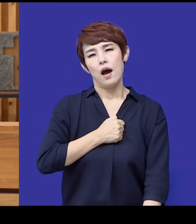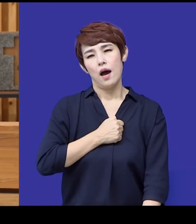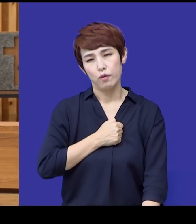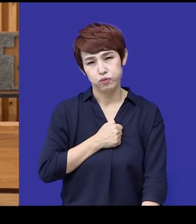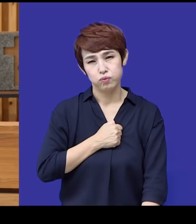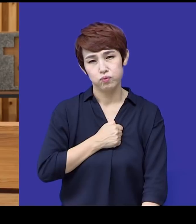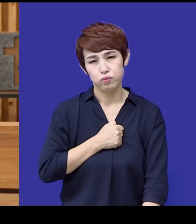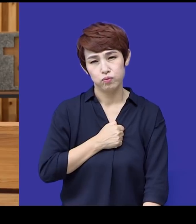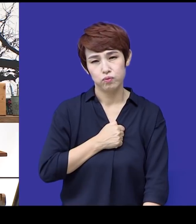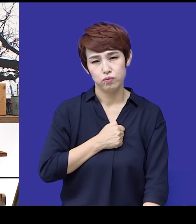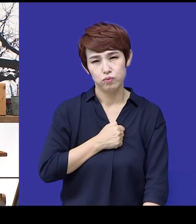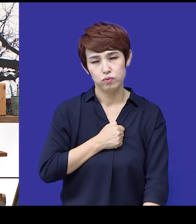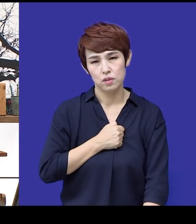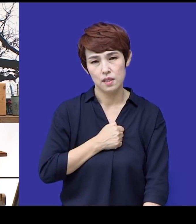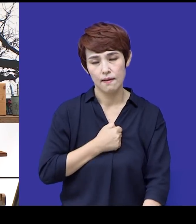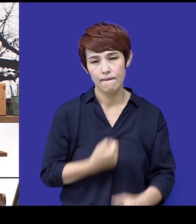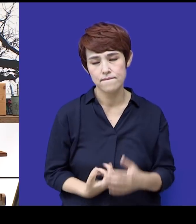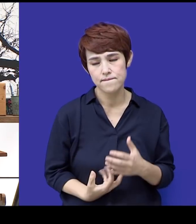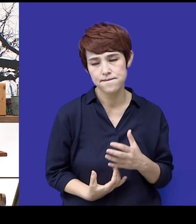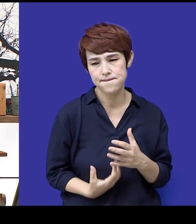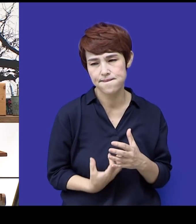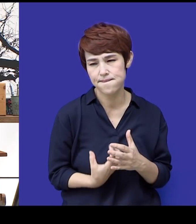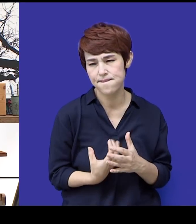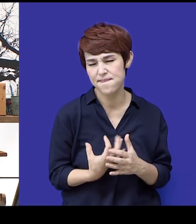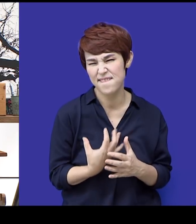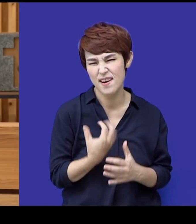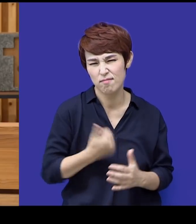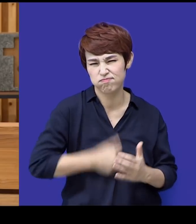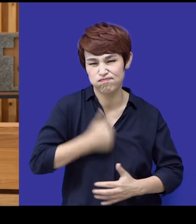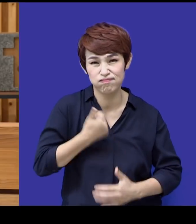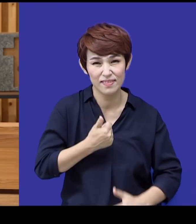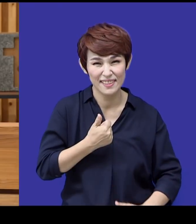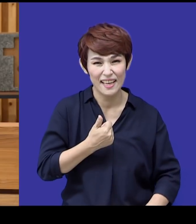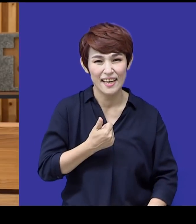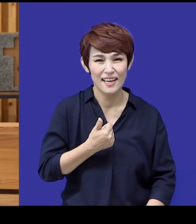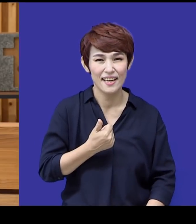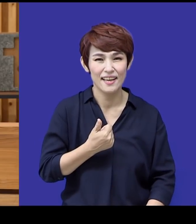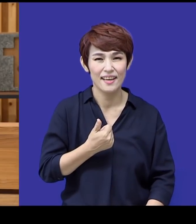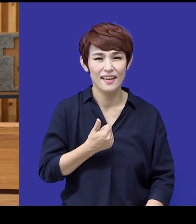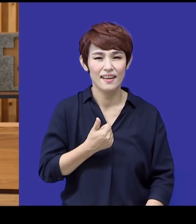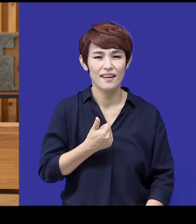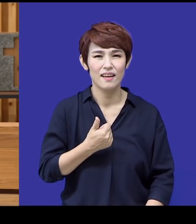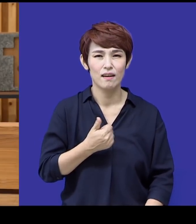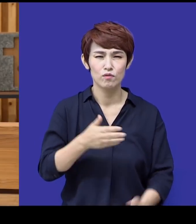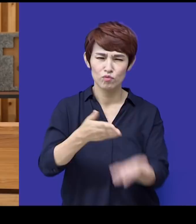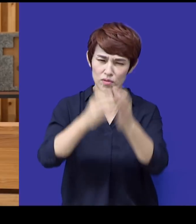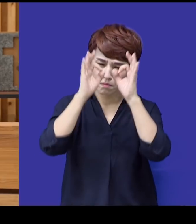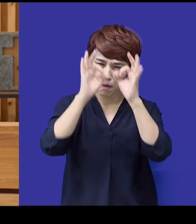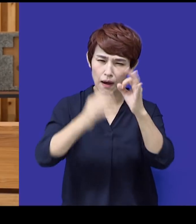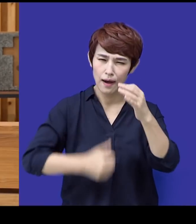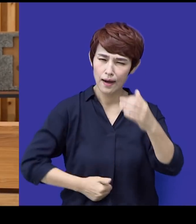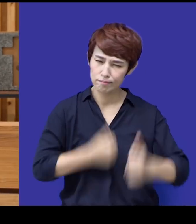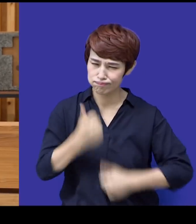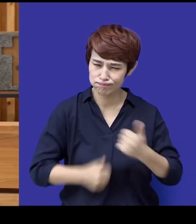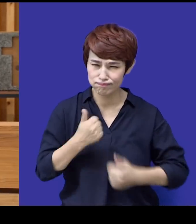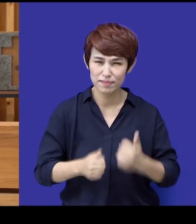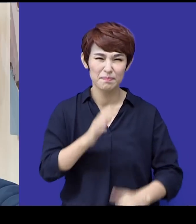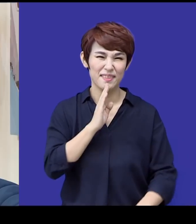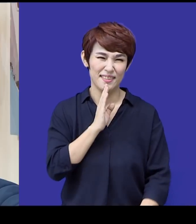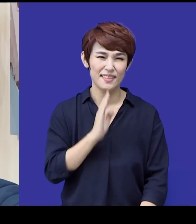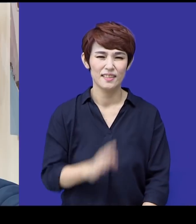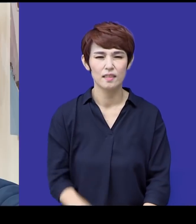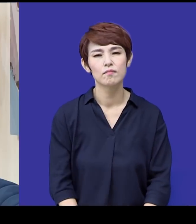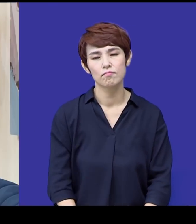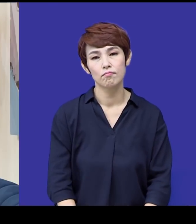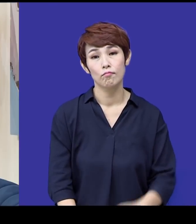너무 사실 온 국민이 지금 분노에 차 있잖아요. 다들 분노에 지금 폭발하기 일보 직전이고 뉴스를 봐도 그렇고 모두 들려오는 소식들이 분노밖에